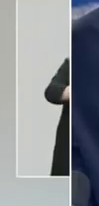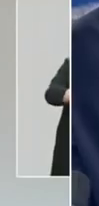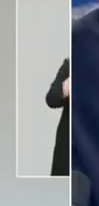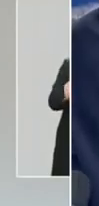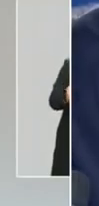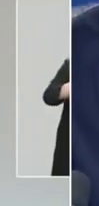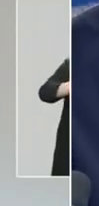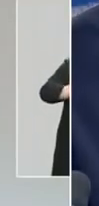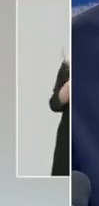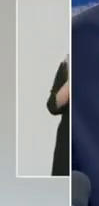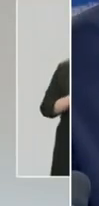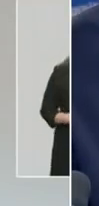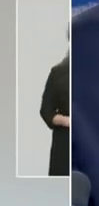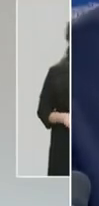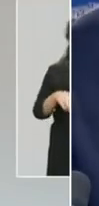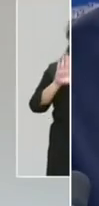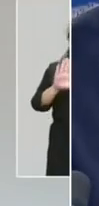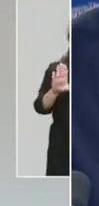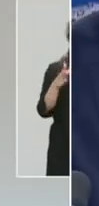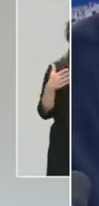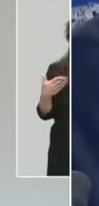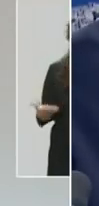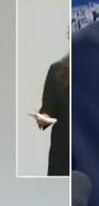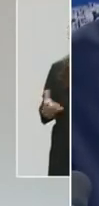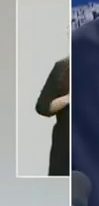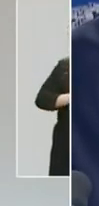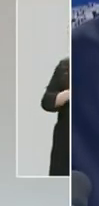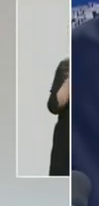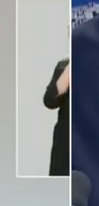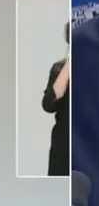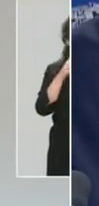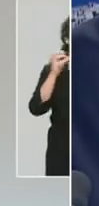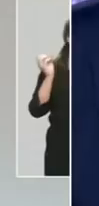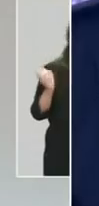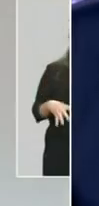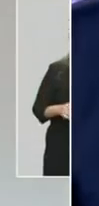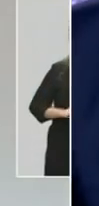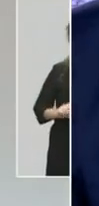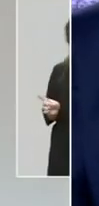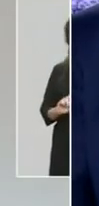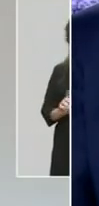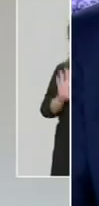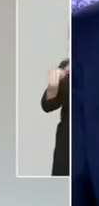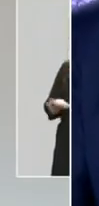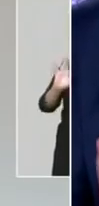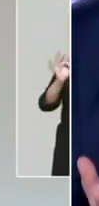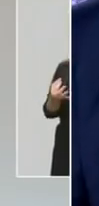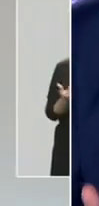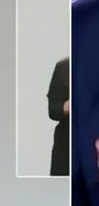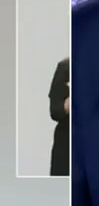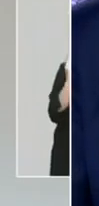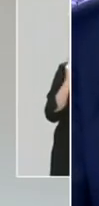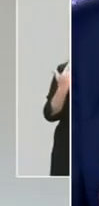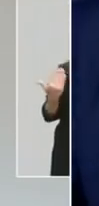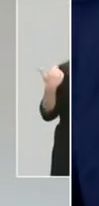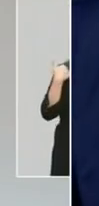Et puis sur les tests aussi valables moins longtemps, 24 heures au lieu de... Il y a 4 mesures sanitaires phares. La première mesure, c'est le rappel vaccinal, qui est une obligation de